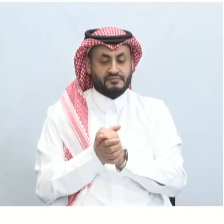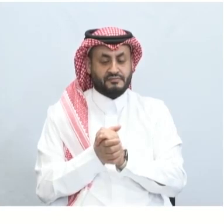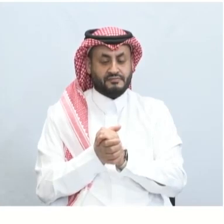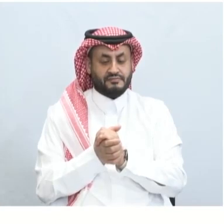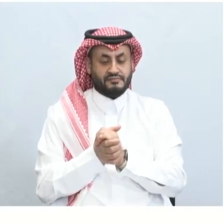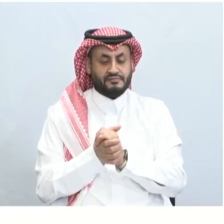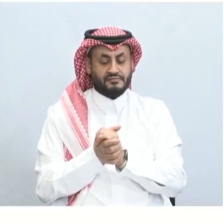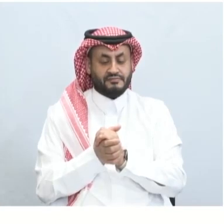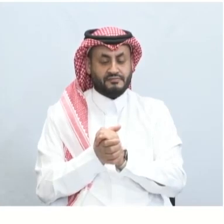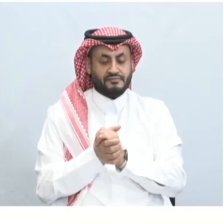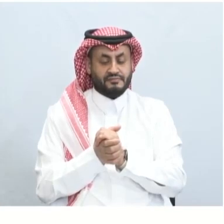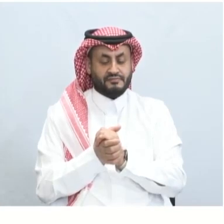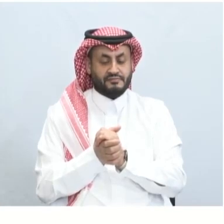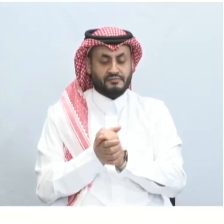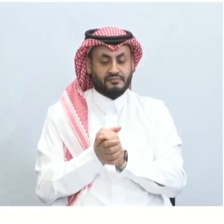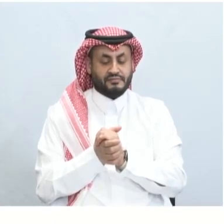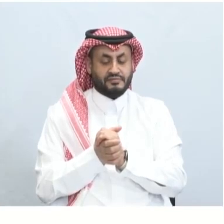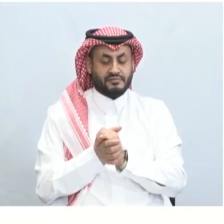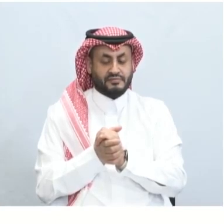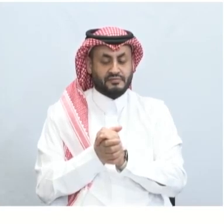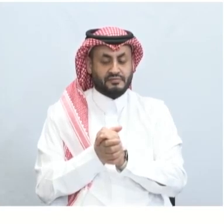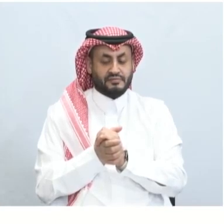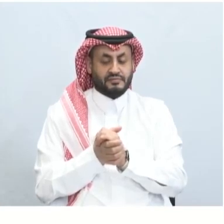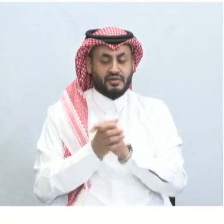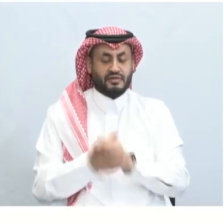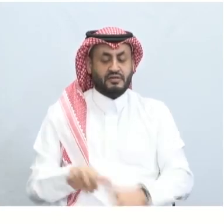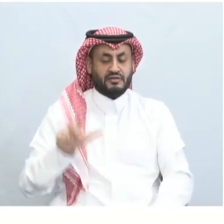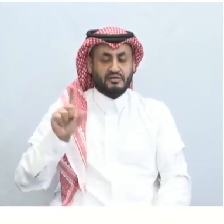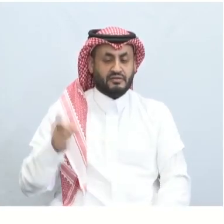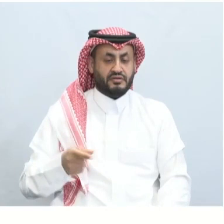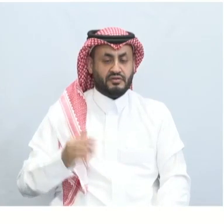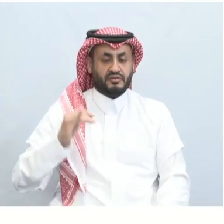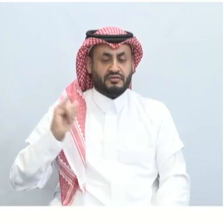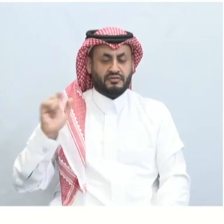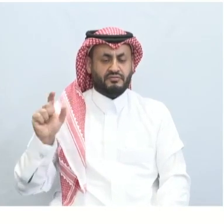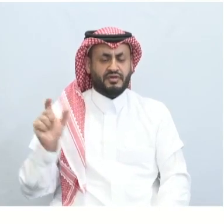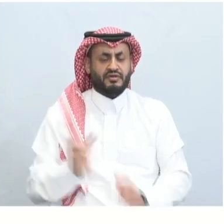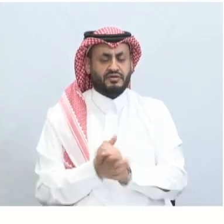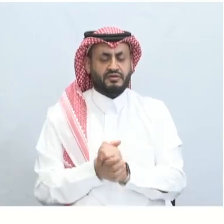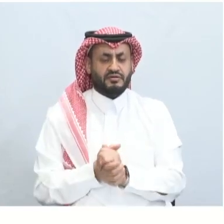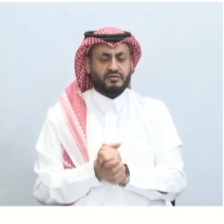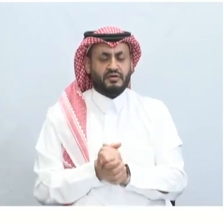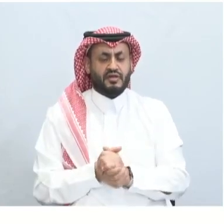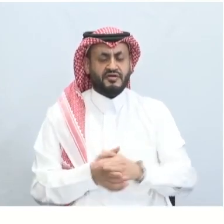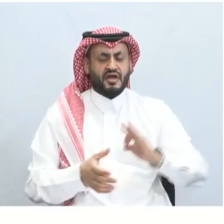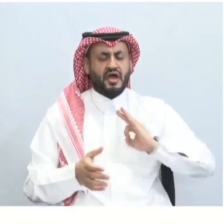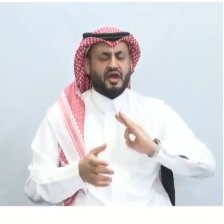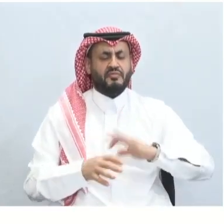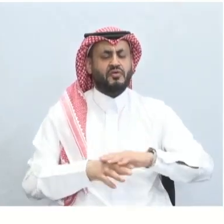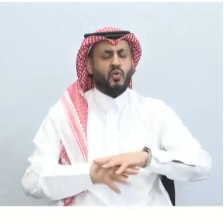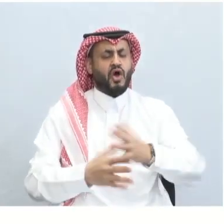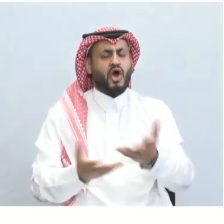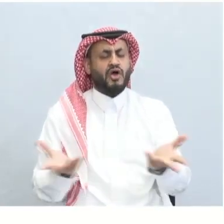سبحانه وتعالى الرحمن ما معنى الرحمن ذي الرحمه